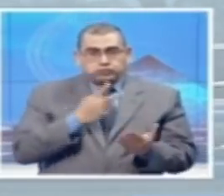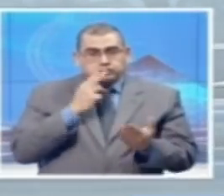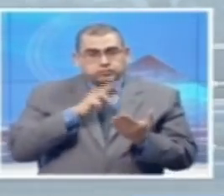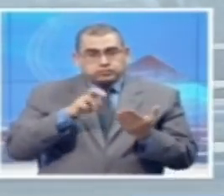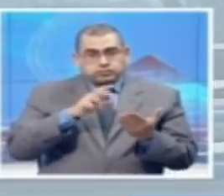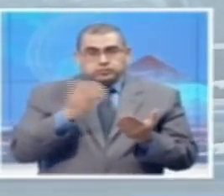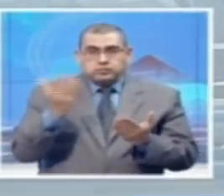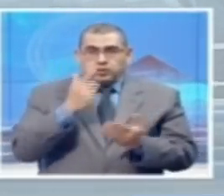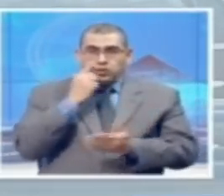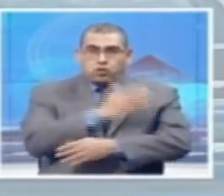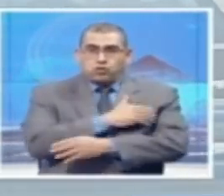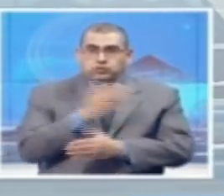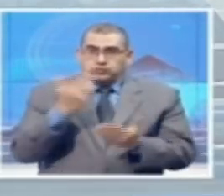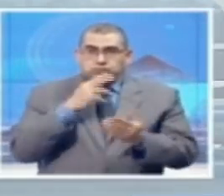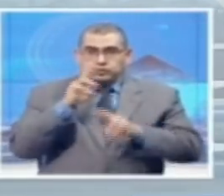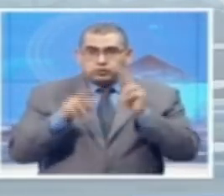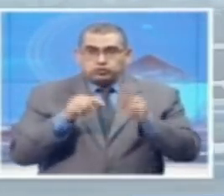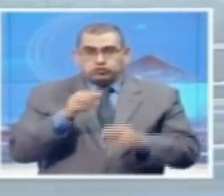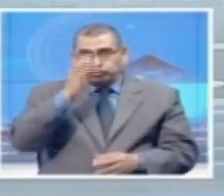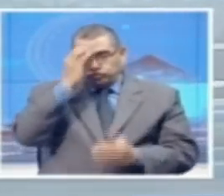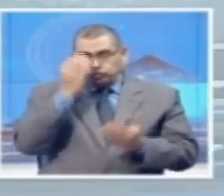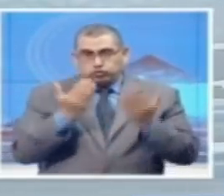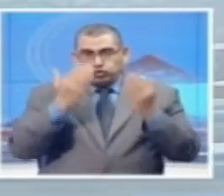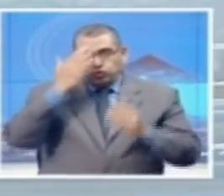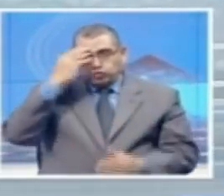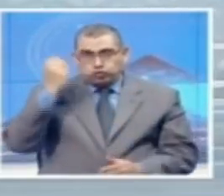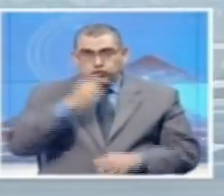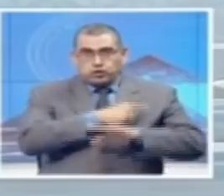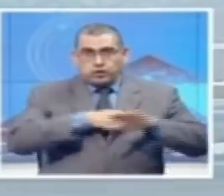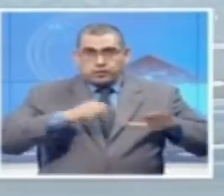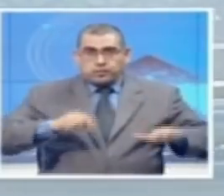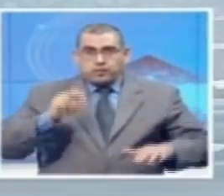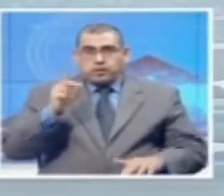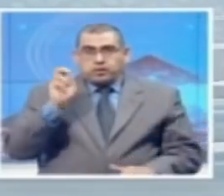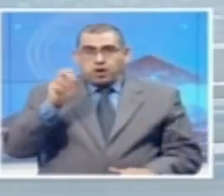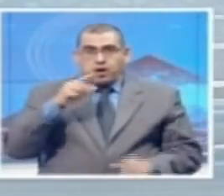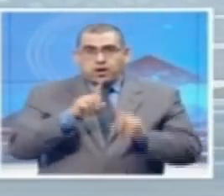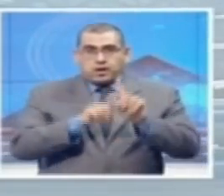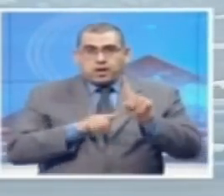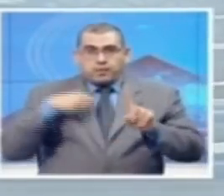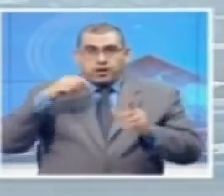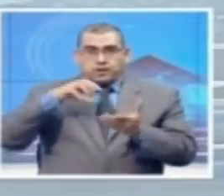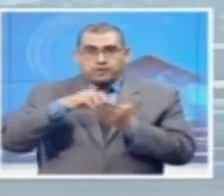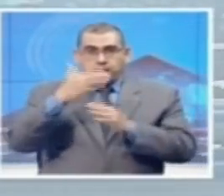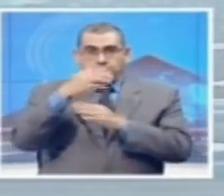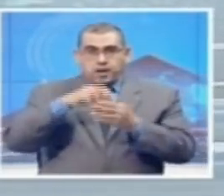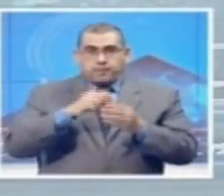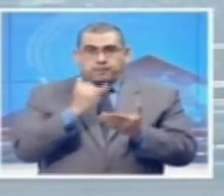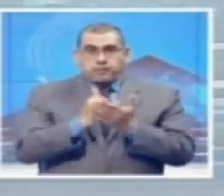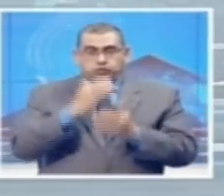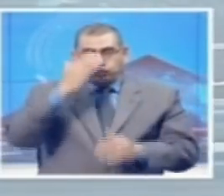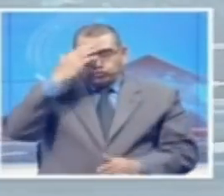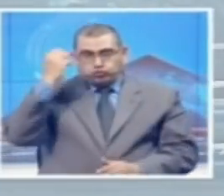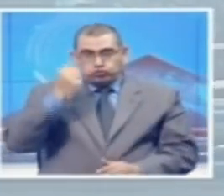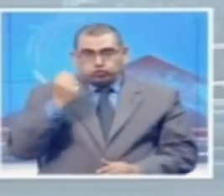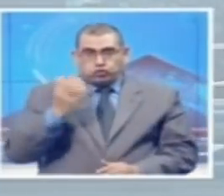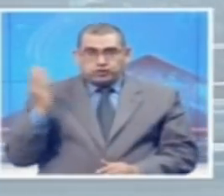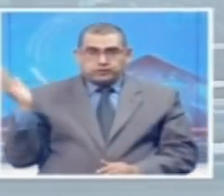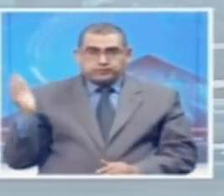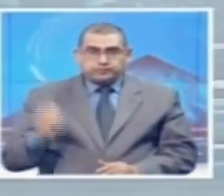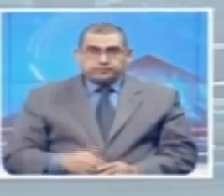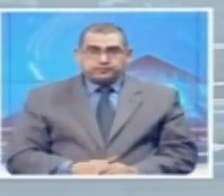الراغبات في التقدم للوظيفة إن شاء الله. شكرا سيادة المستشارة تاكر سوع نائب رئيس مجلس الدولة والأمين العام، كنت معنا عبر